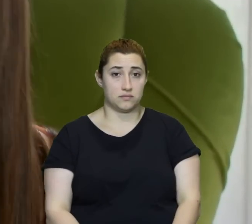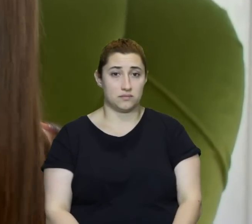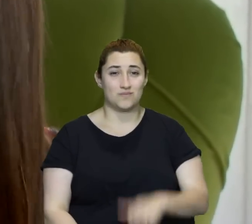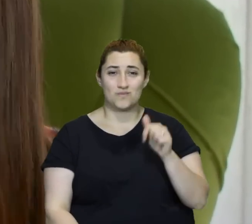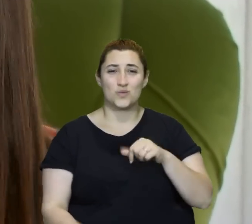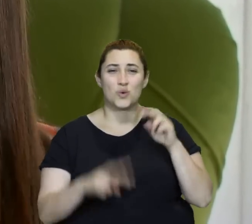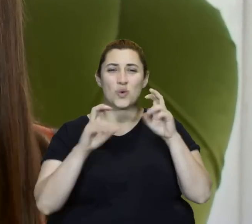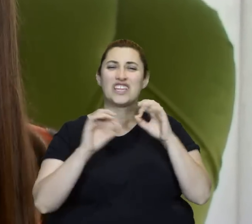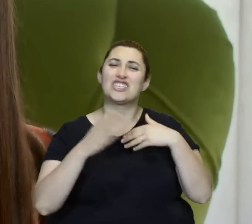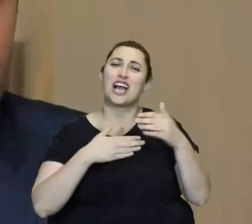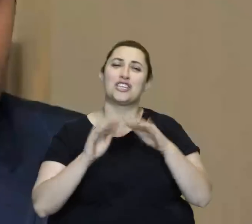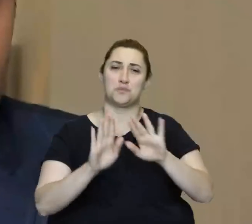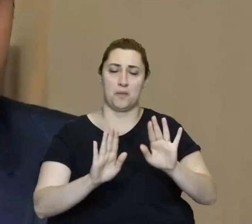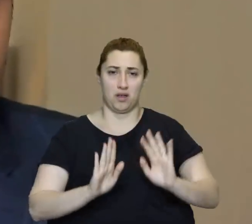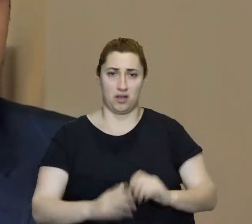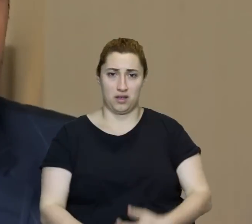Bu konuya hiç karışmasan.